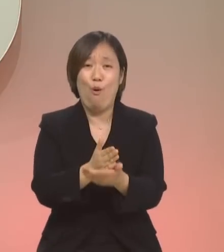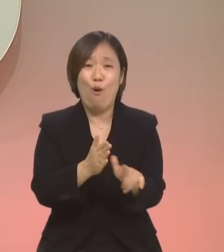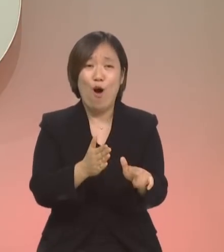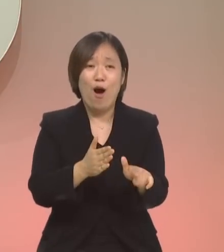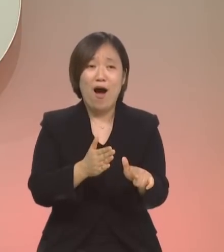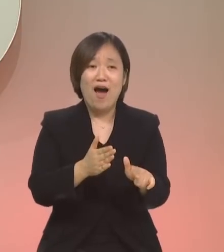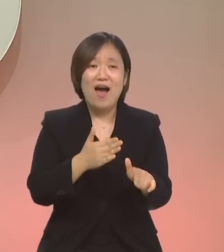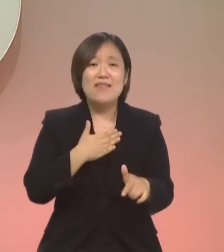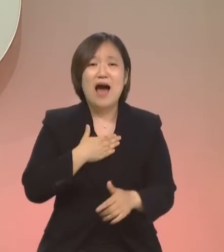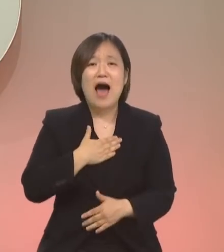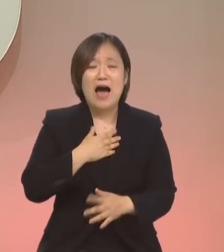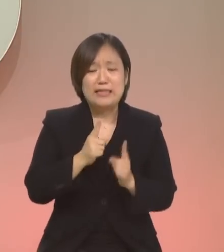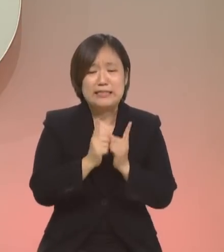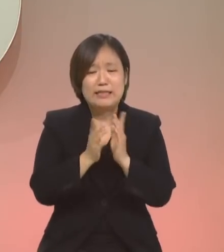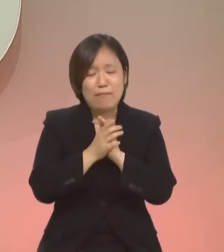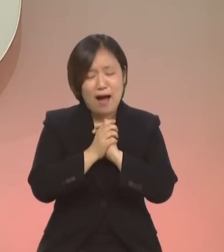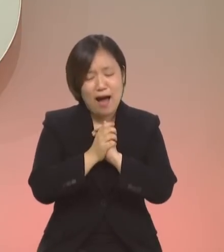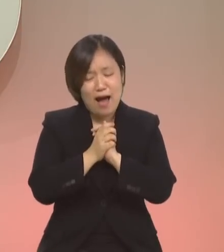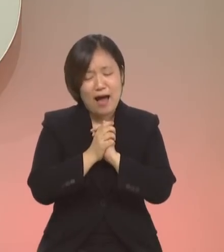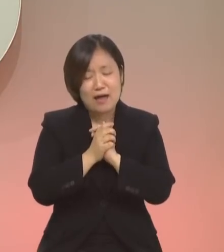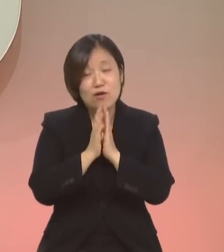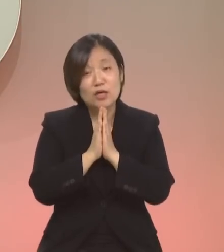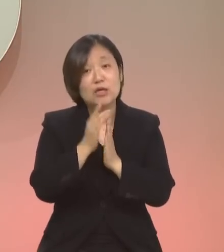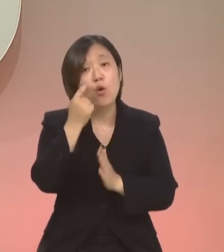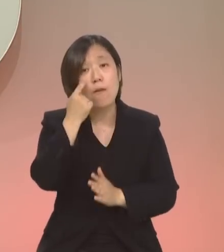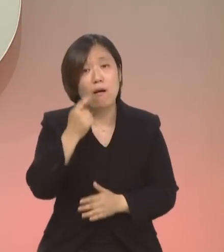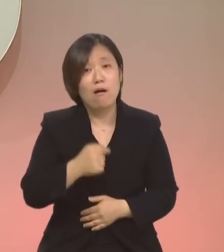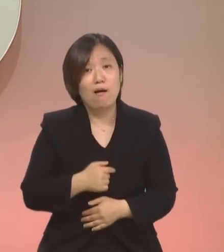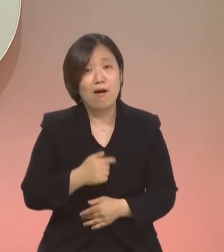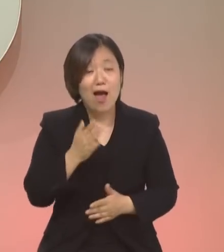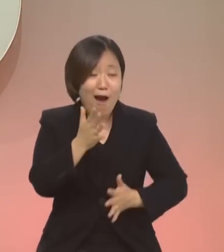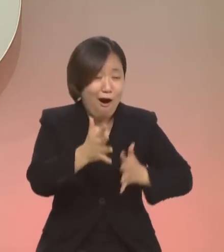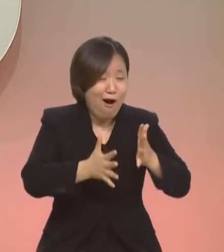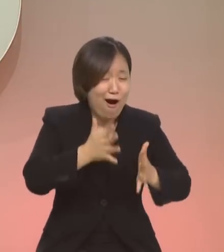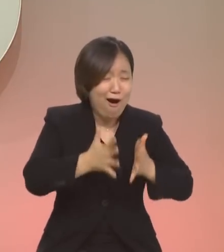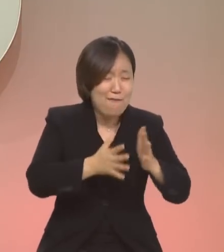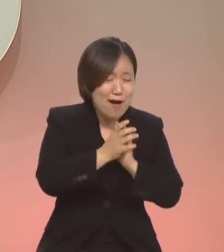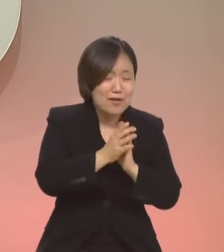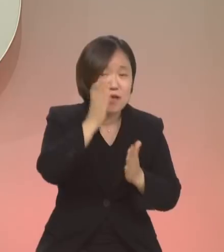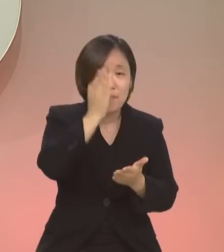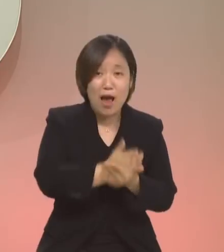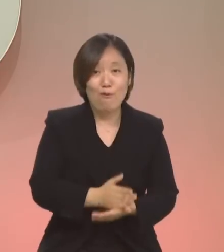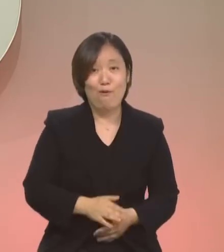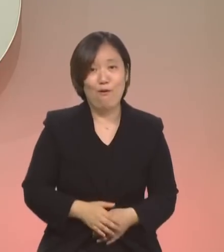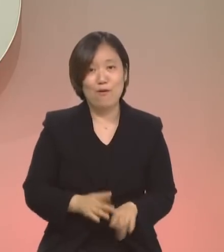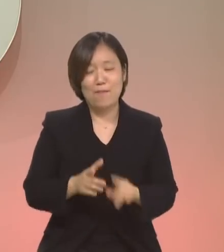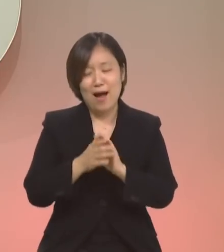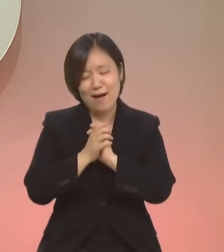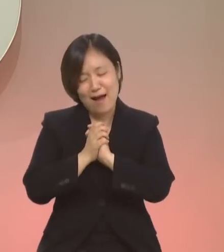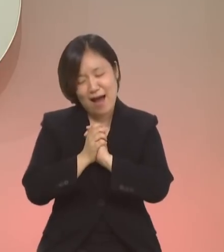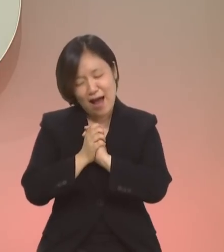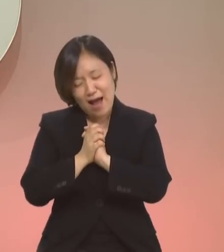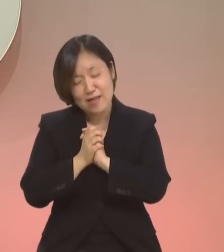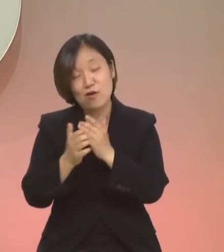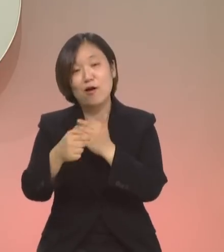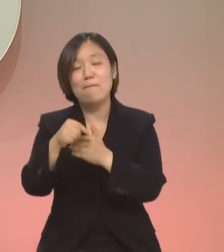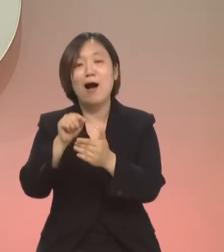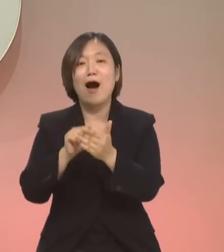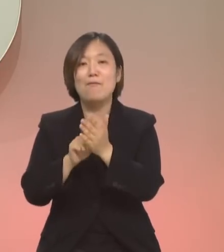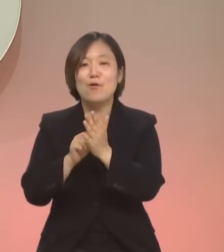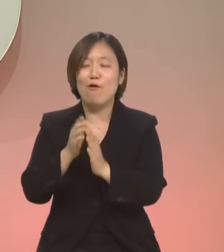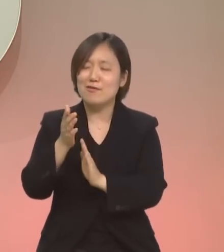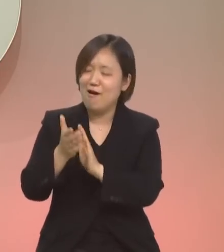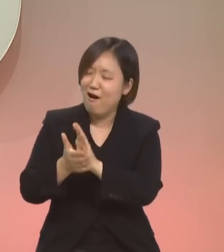간절하게 기도해 보십시오 그러니까 어설프게 기도하지 말고 정말 간절하게 간절하게